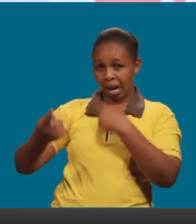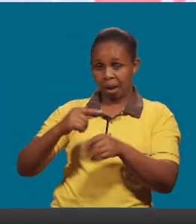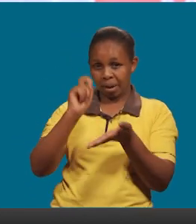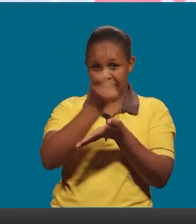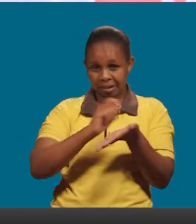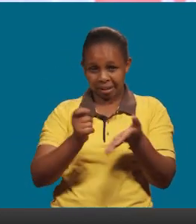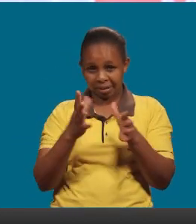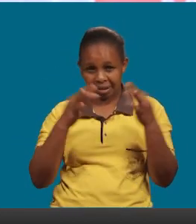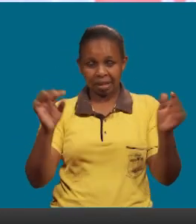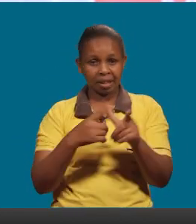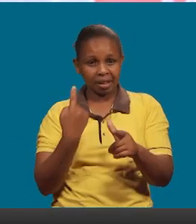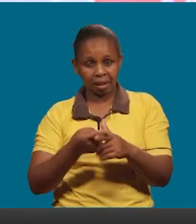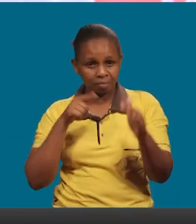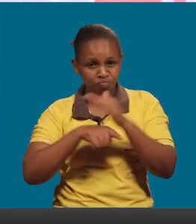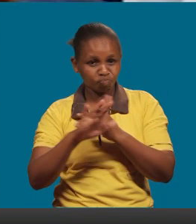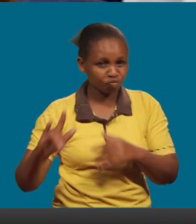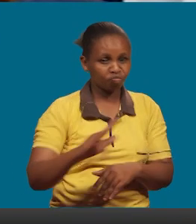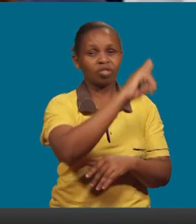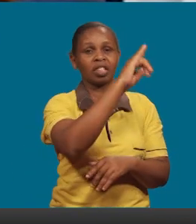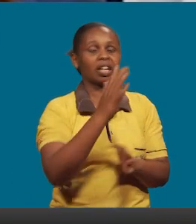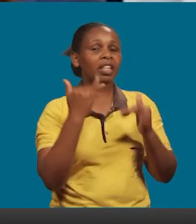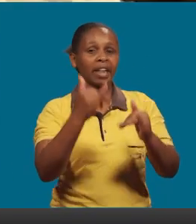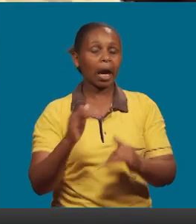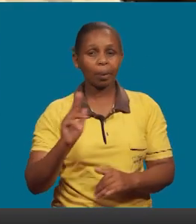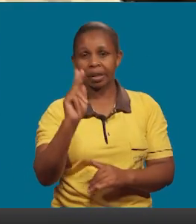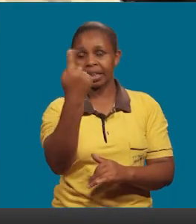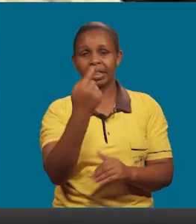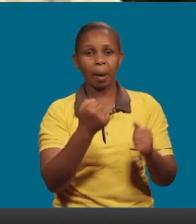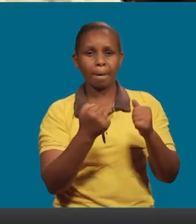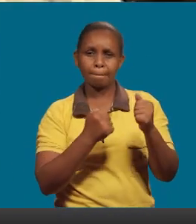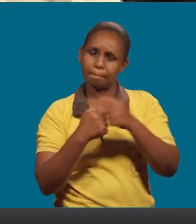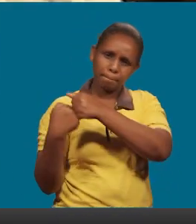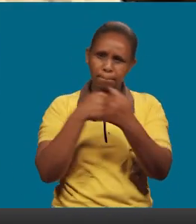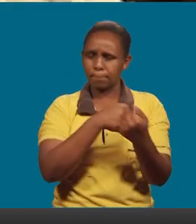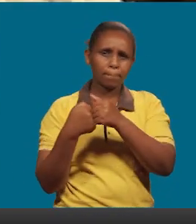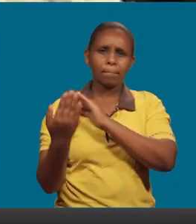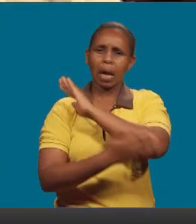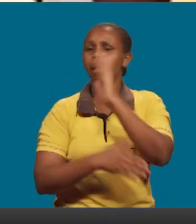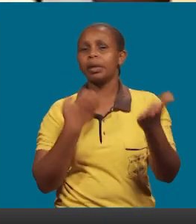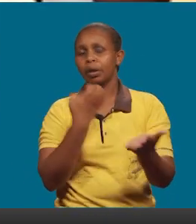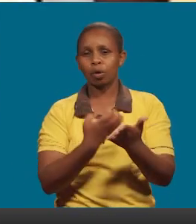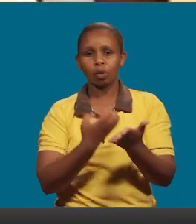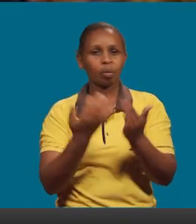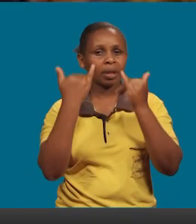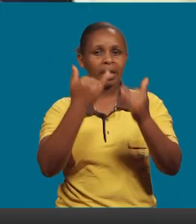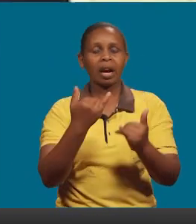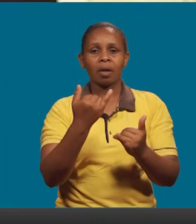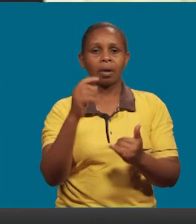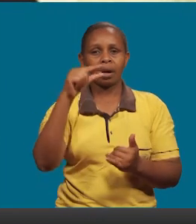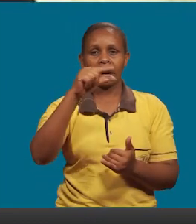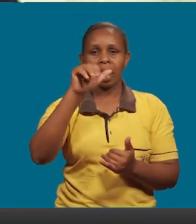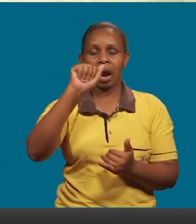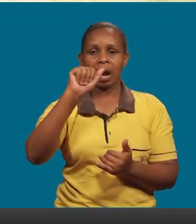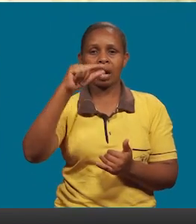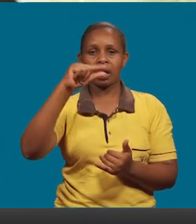kuja andika statement kidogo, anaingia ndege anatoroka. Na huku taifa la Kenya likiendelea kupambana na hali ngumu ya kiuchumi, Gachagua